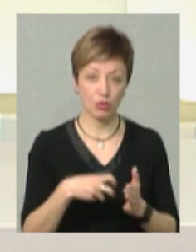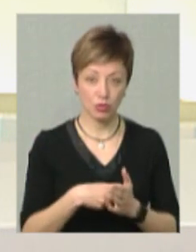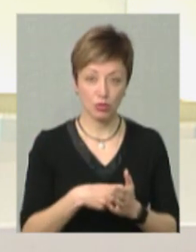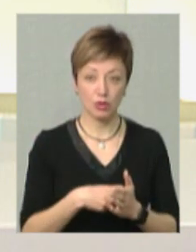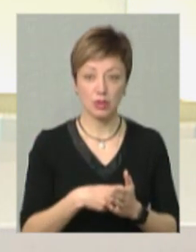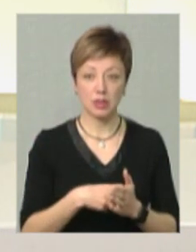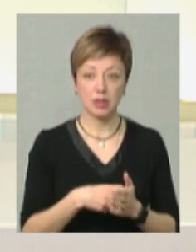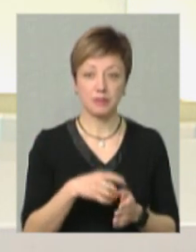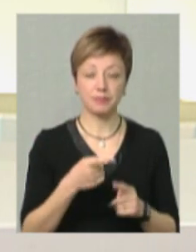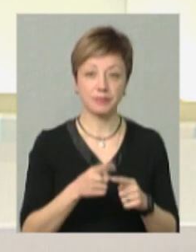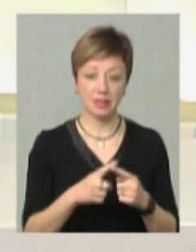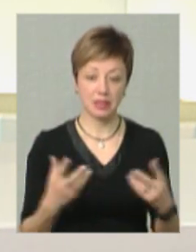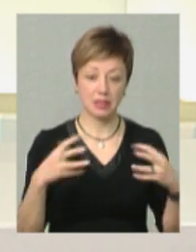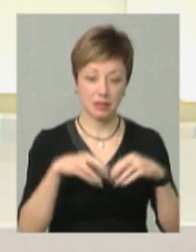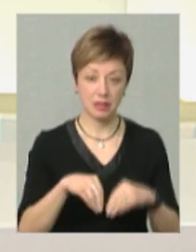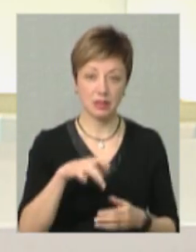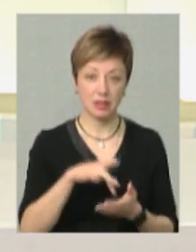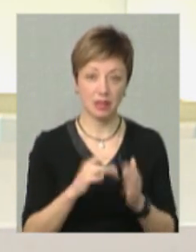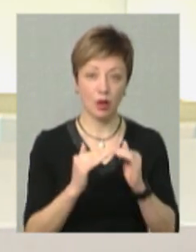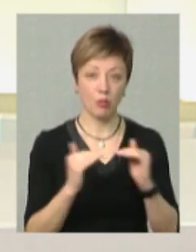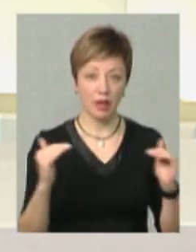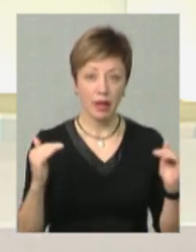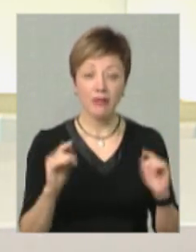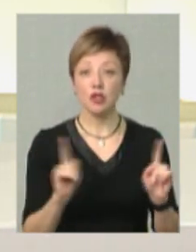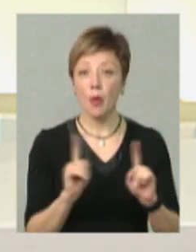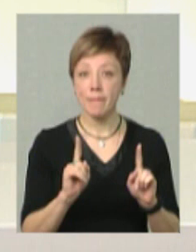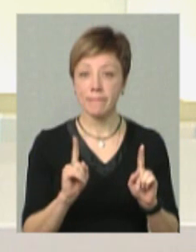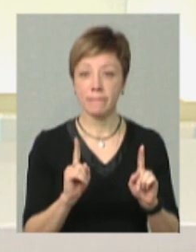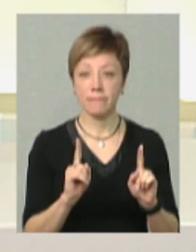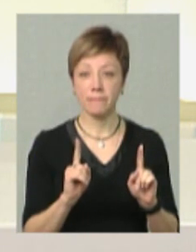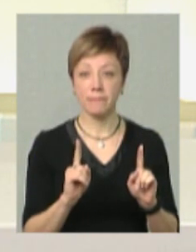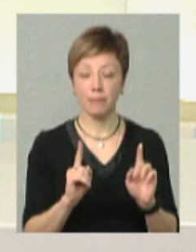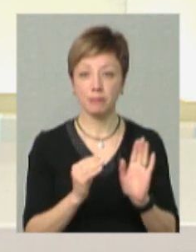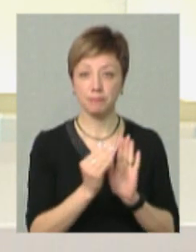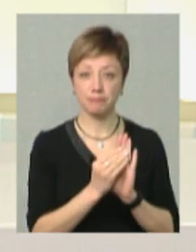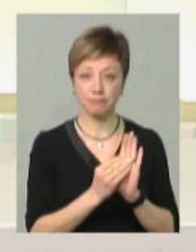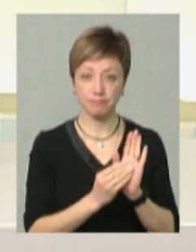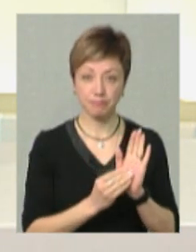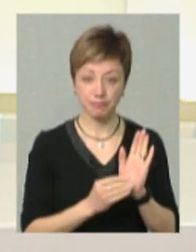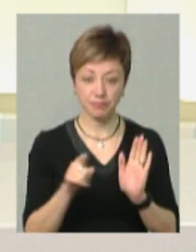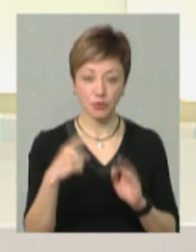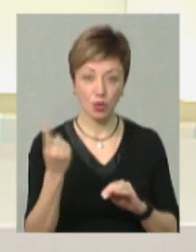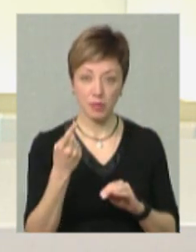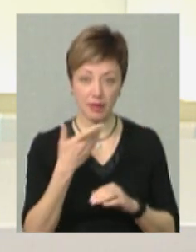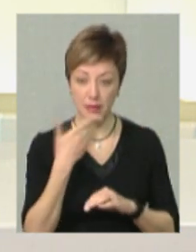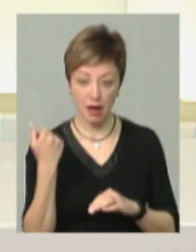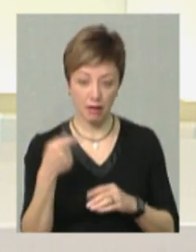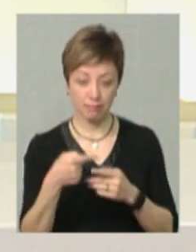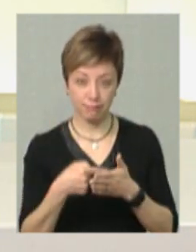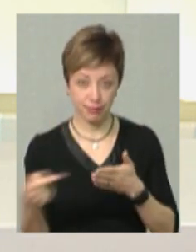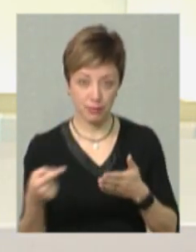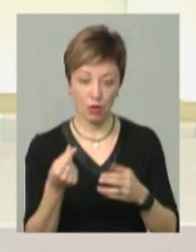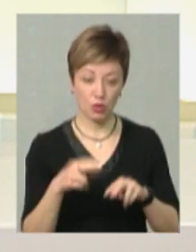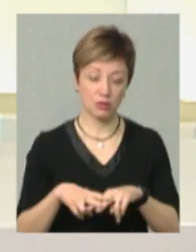зв'язку. Це централізовано на центральному рівні, для того, щоб проставили неоплату їй в тій області, і тоді